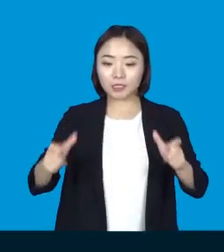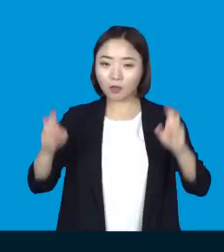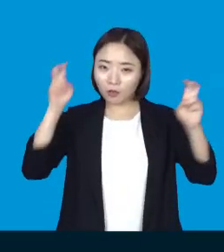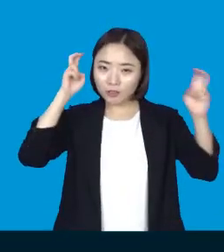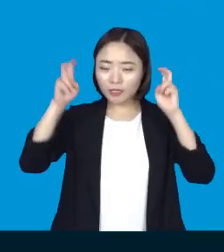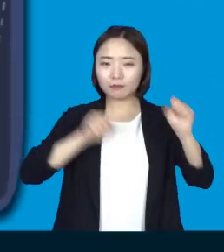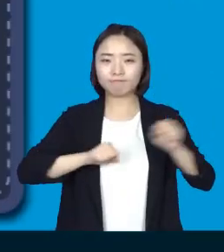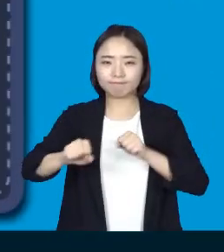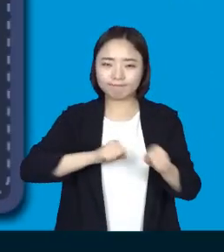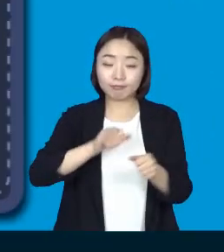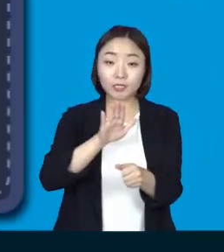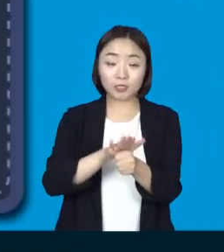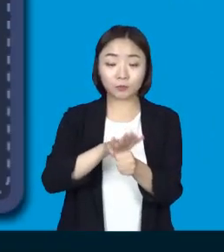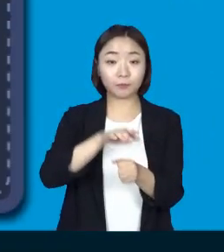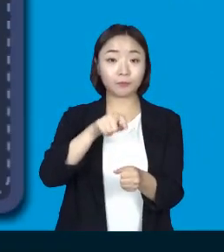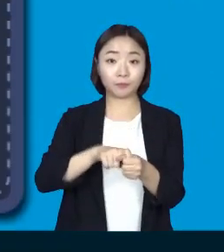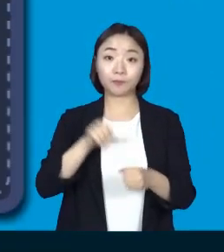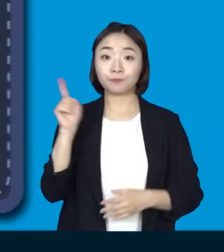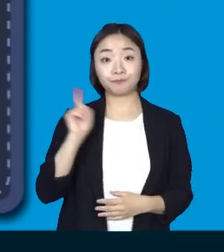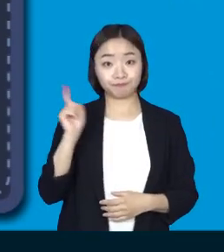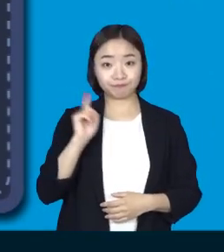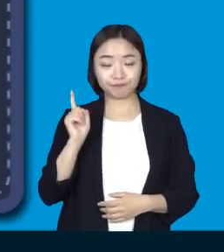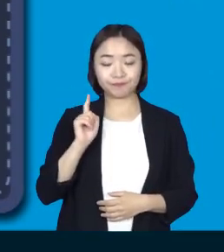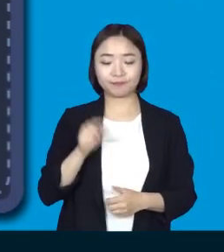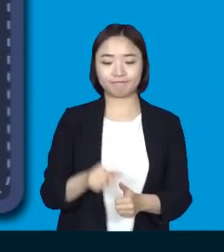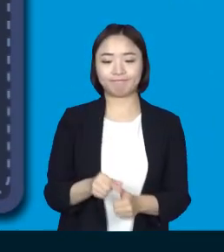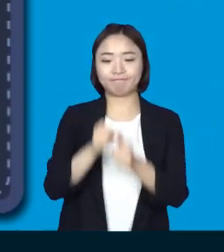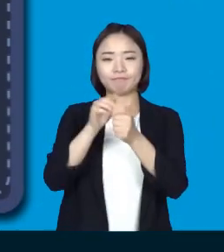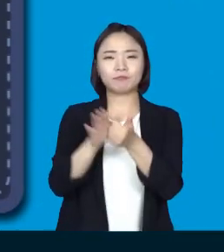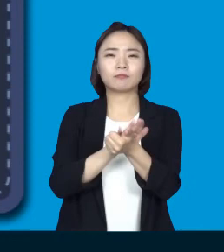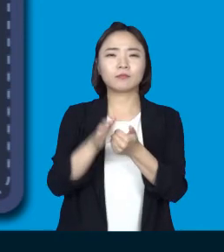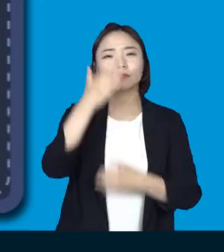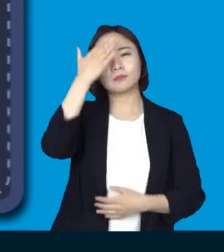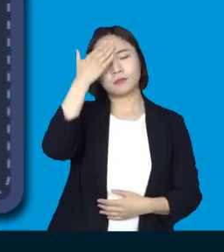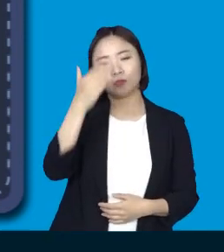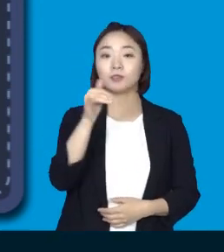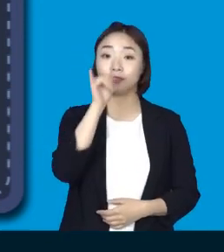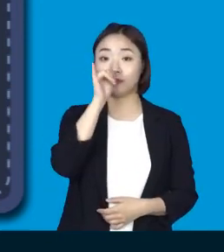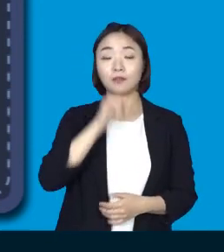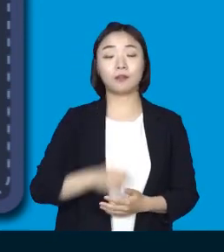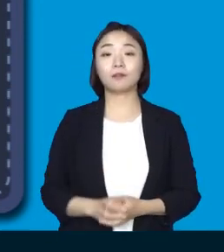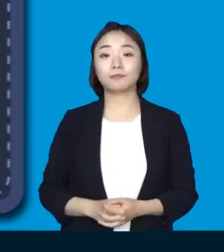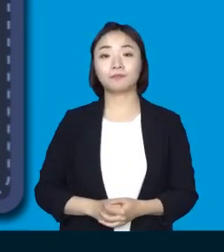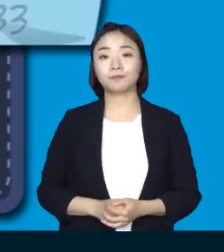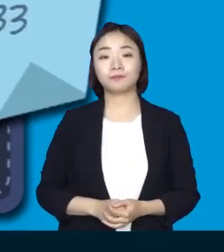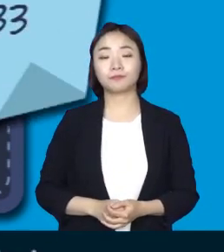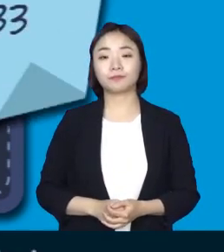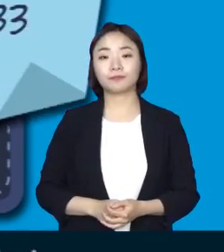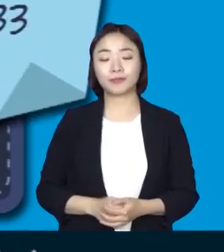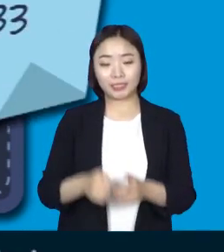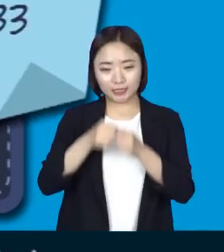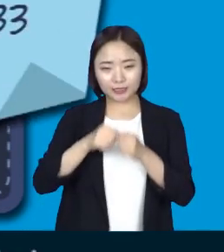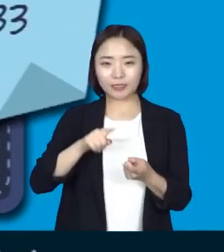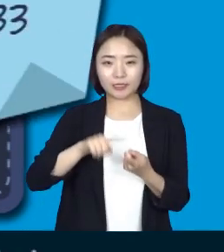천안시에서는 지역기업들의 원활한 기업활동을 위한 지원의 일환으로 무료 채용지원 서비스를 시행하고 있습니다.